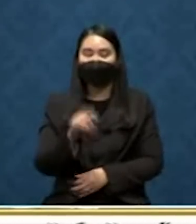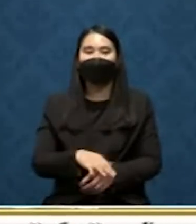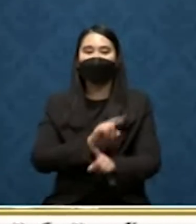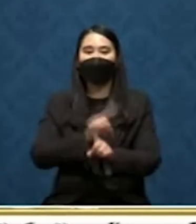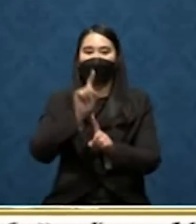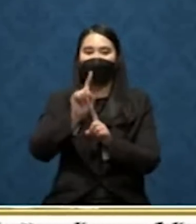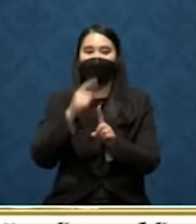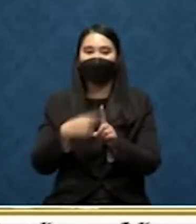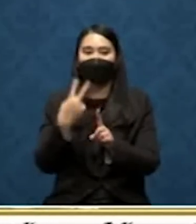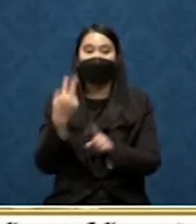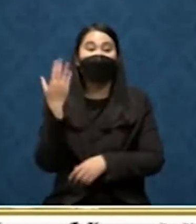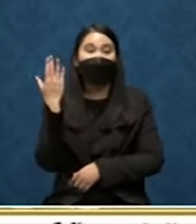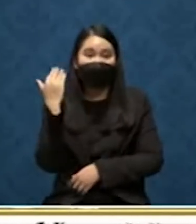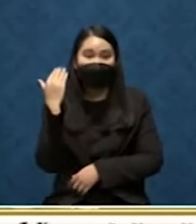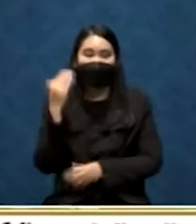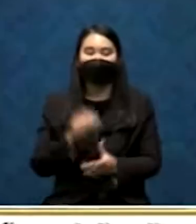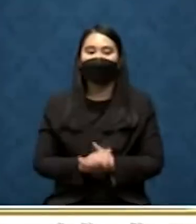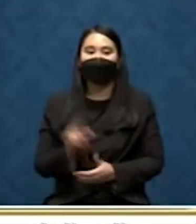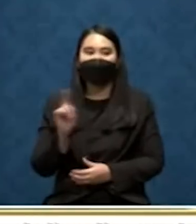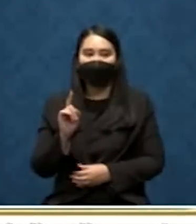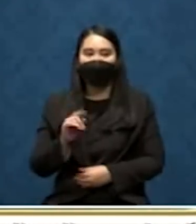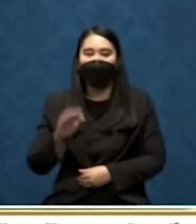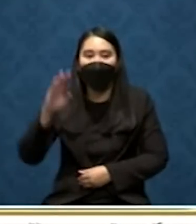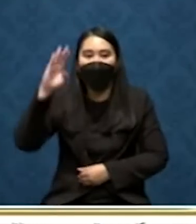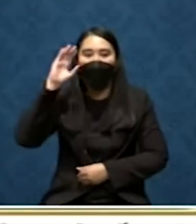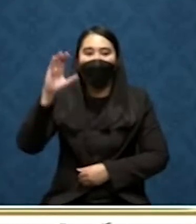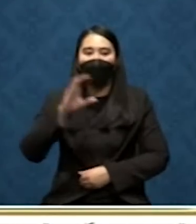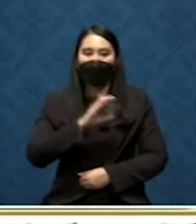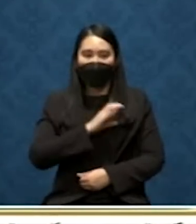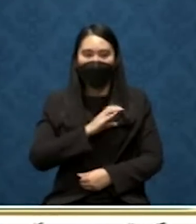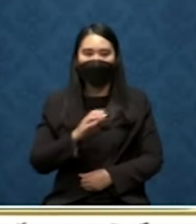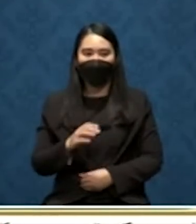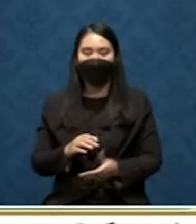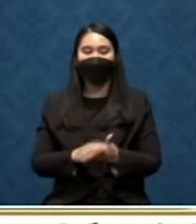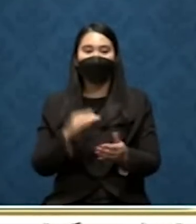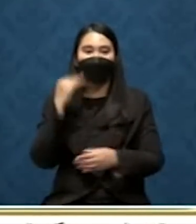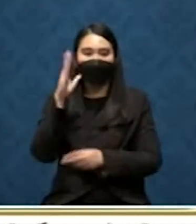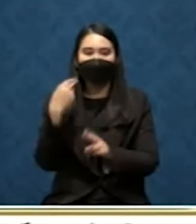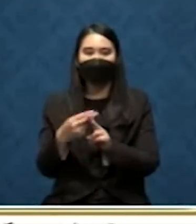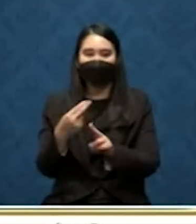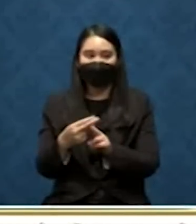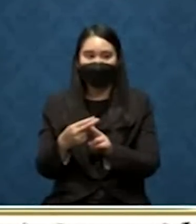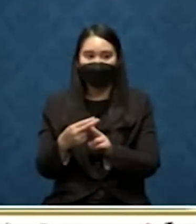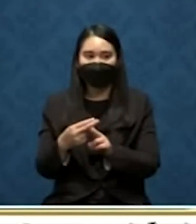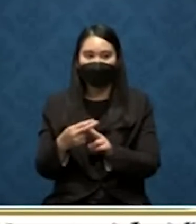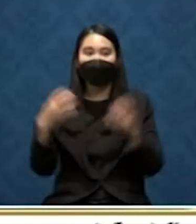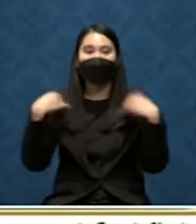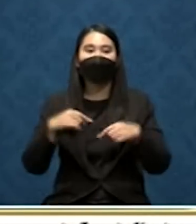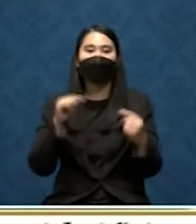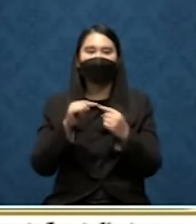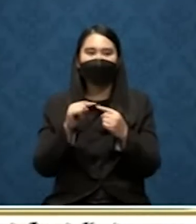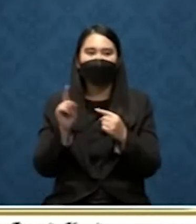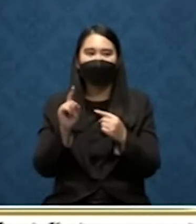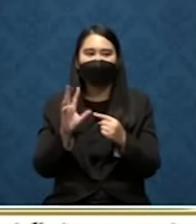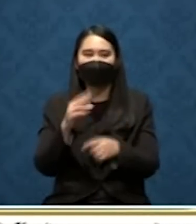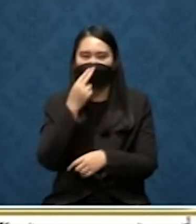พาที่ผ่านมาปรากฏว่าพัตม lohลล เอกกริจesusัฐ Canadiansผู้กลมกับ..ตัเลกนหน